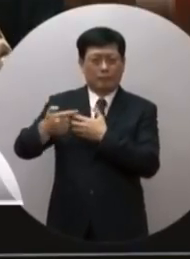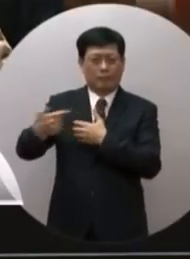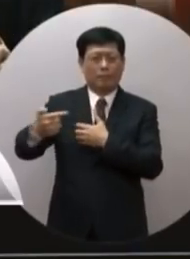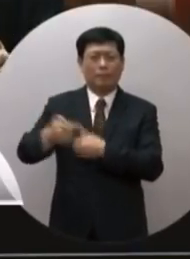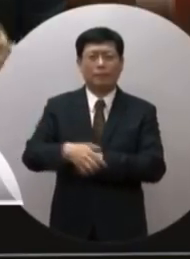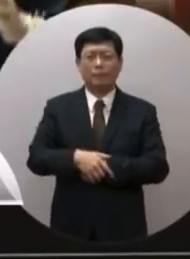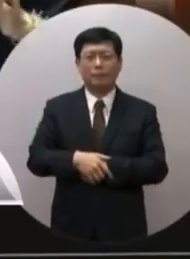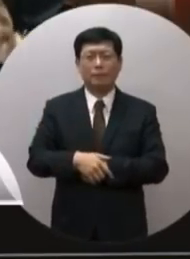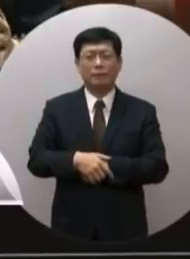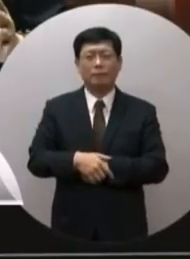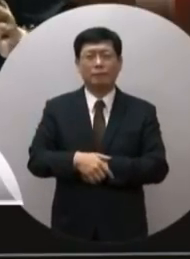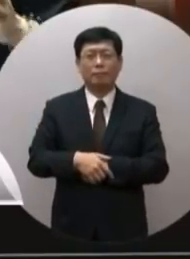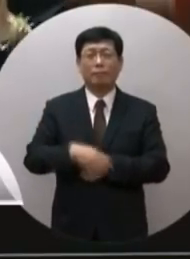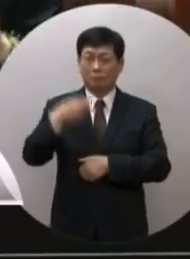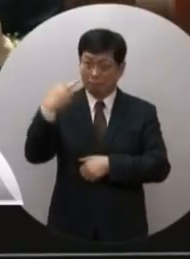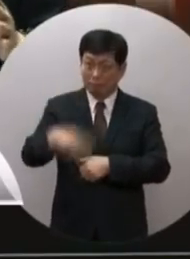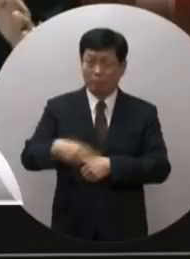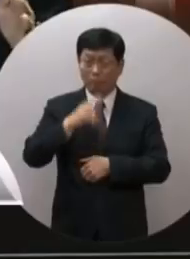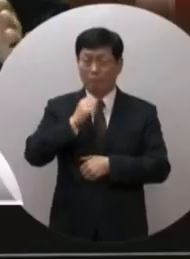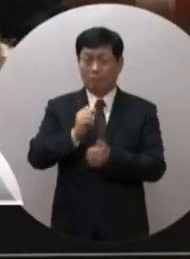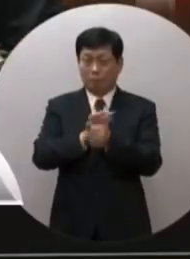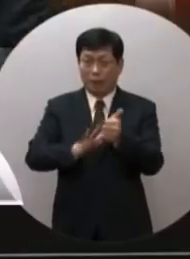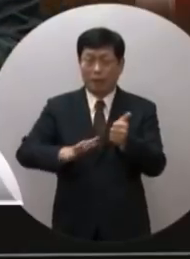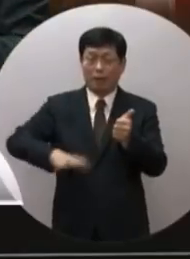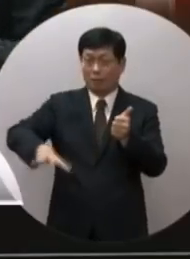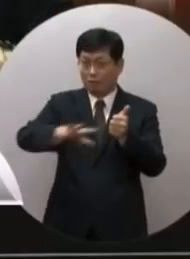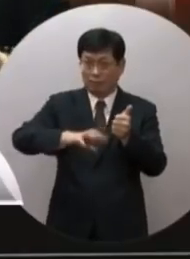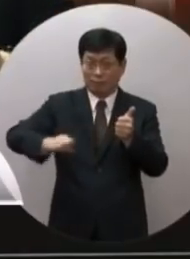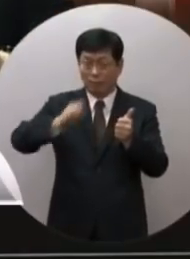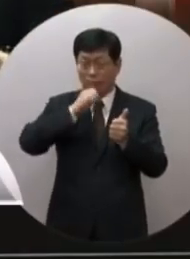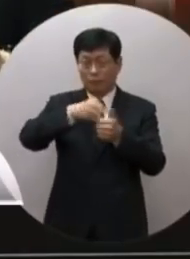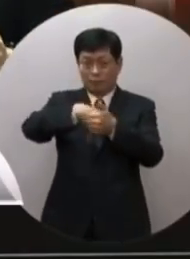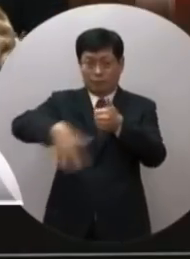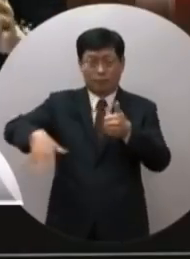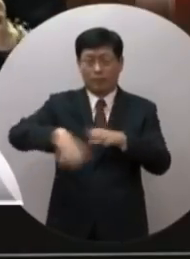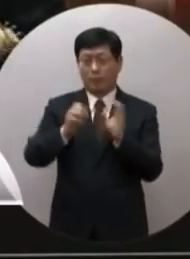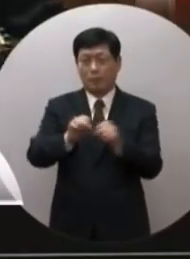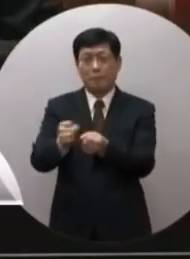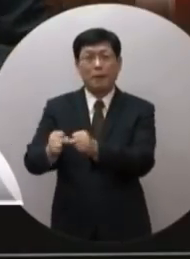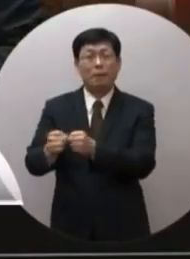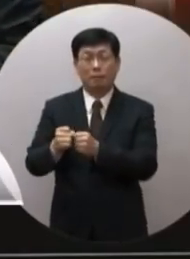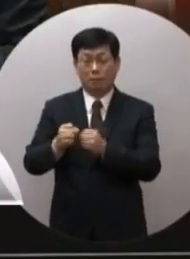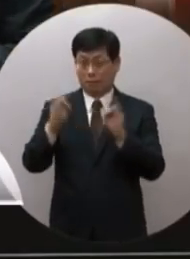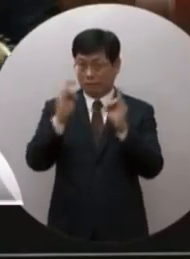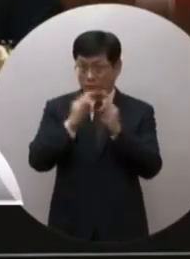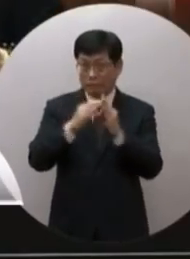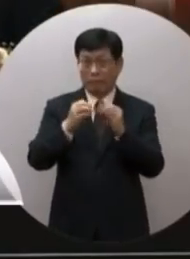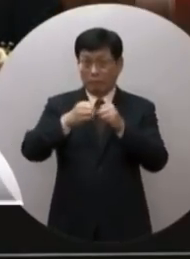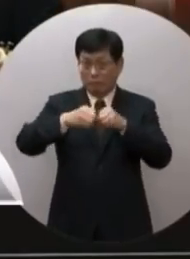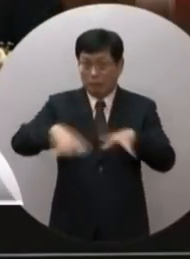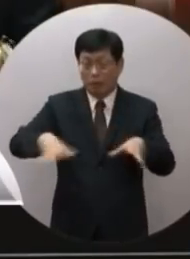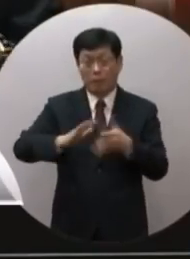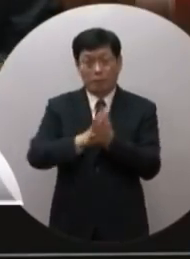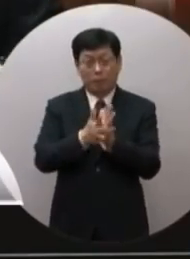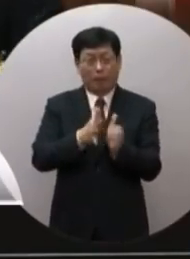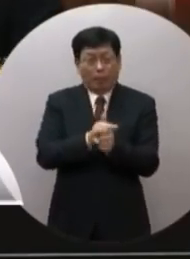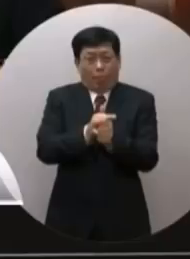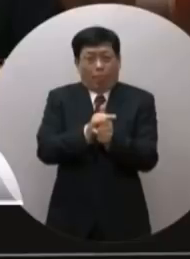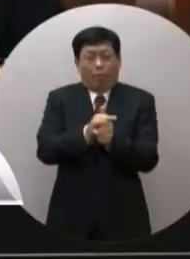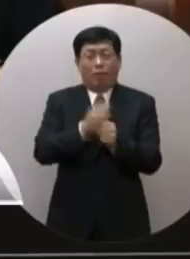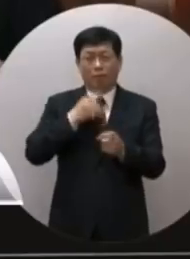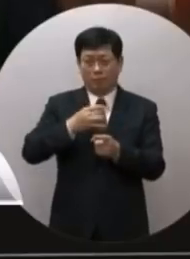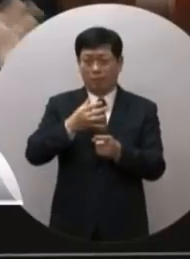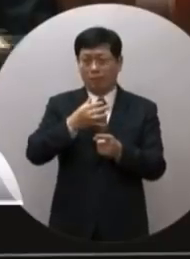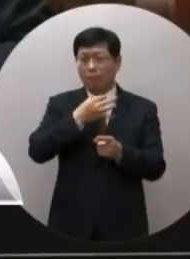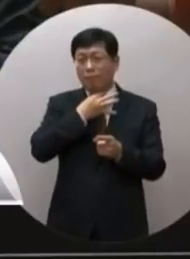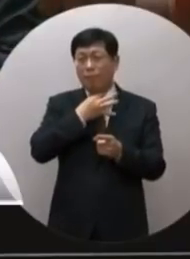创，进而危害到整个金融体系，整个金融体系全面紧缩，亦或是崩溃以